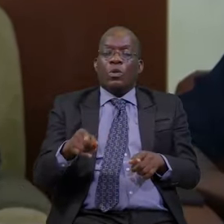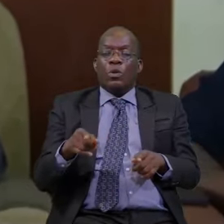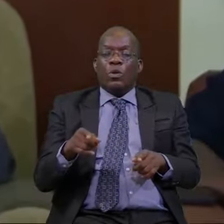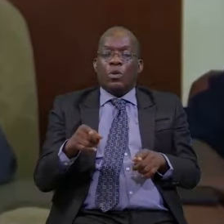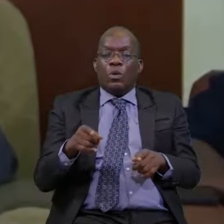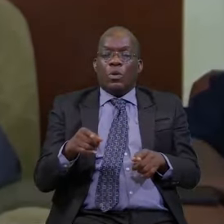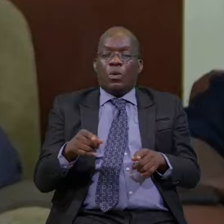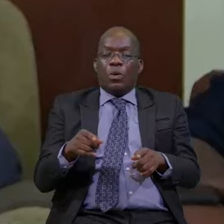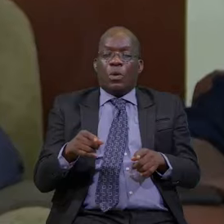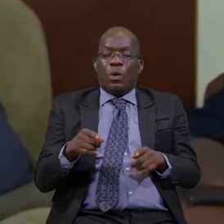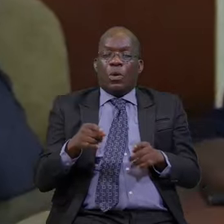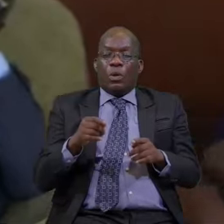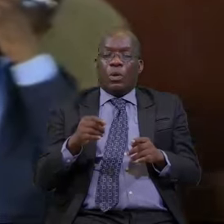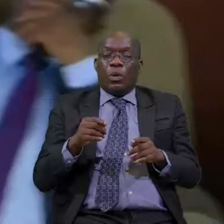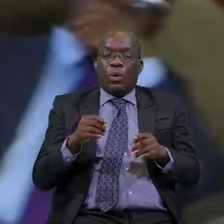pardonner.